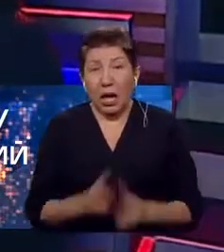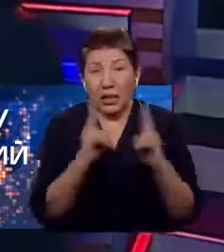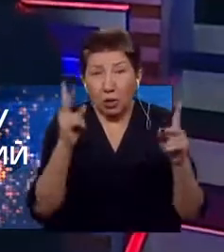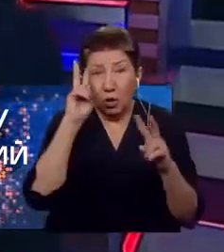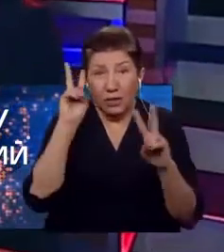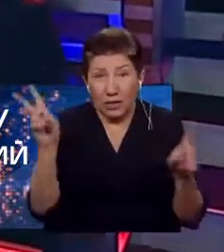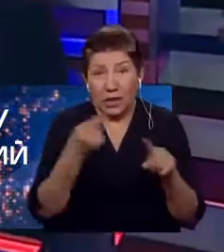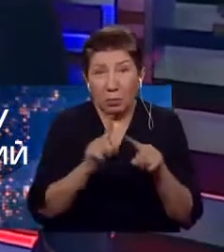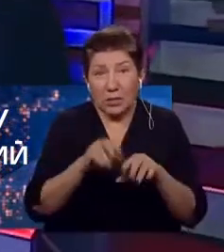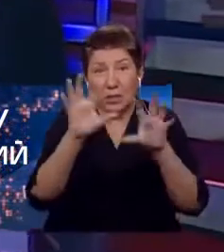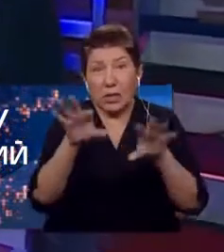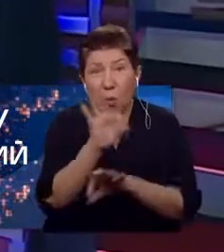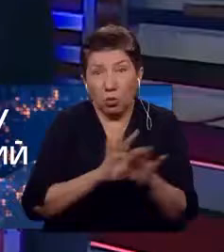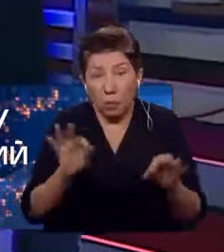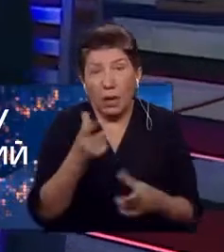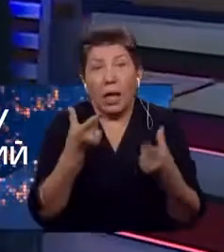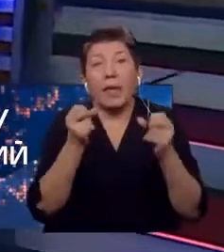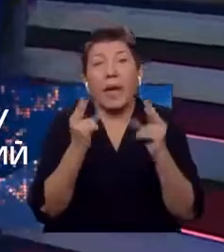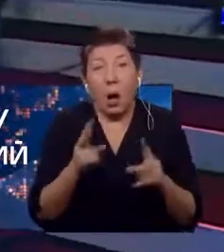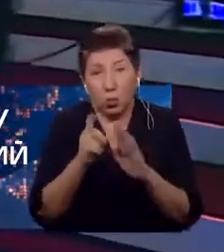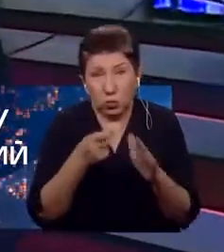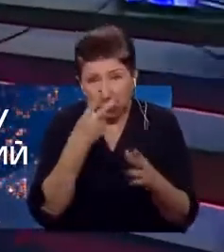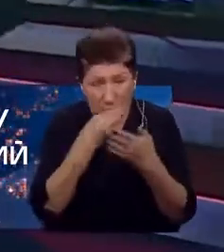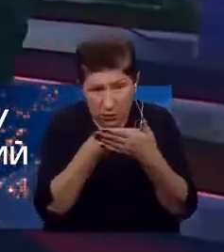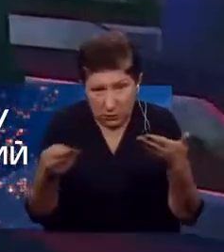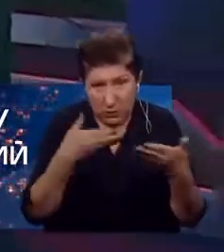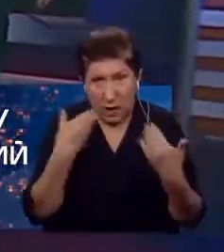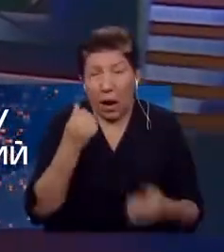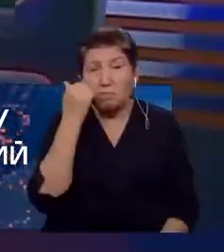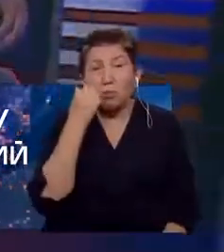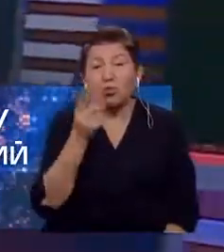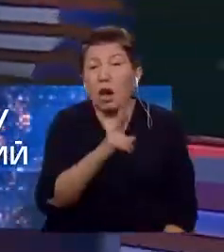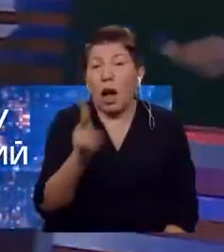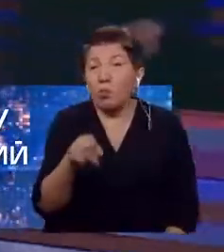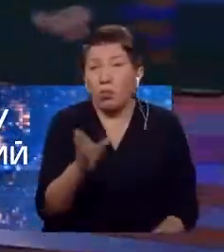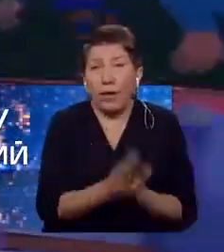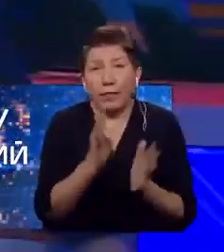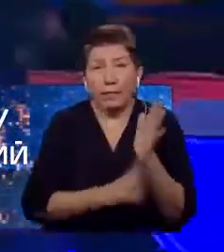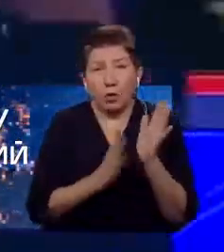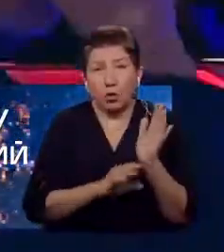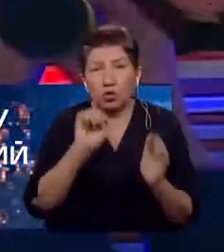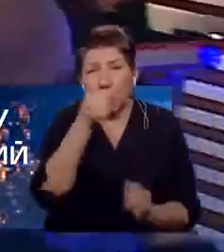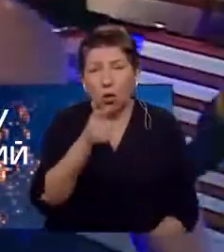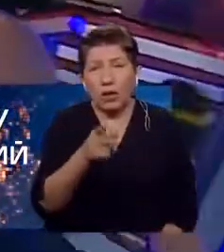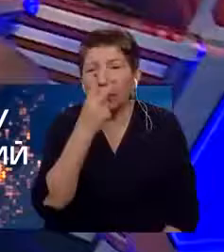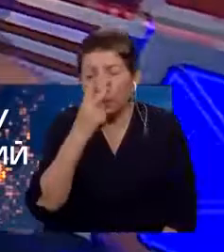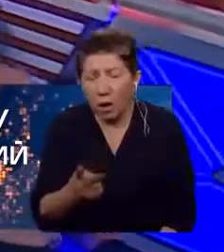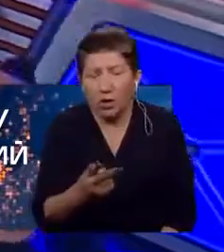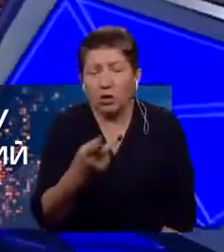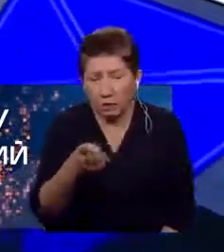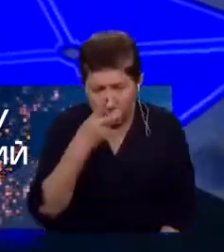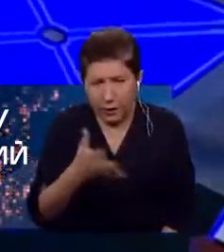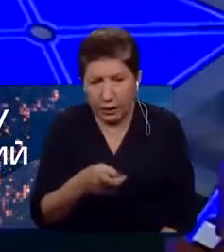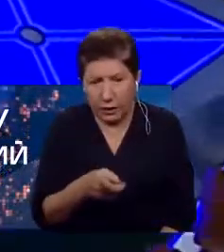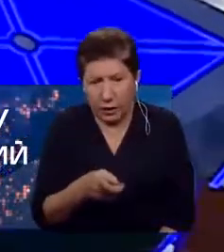це законопроект. Так, хто ще хоче сказати? Оті бабусі, до яких ви боретесь. Будь ласка, хто хоче сказати?